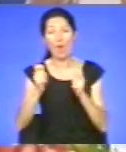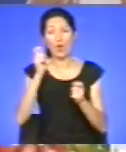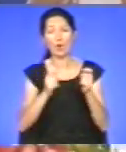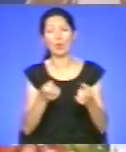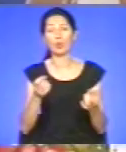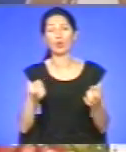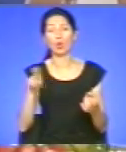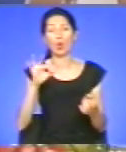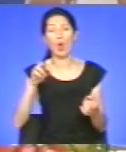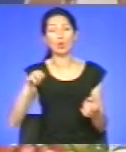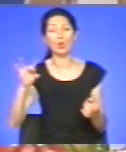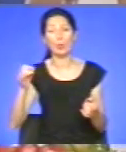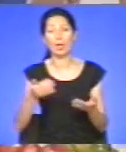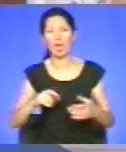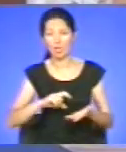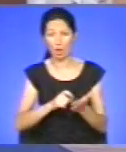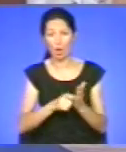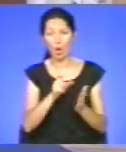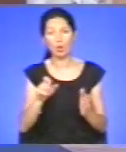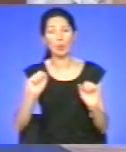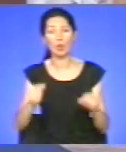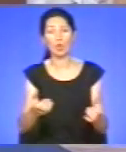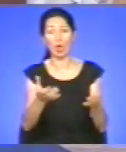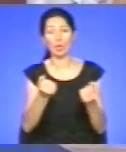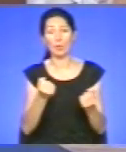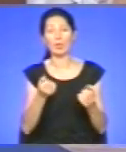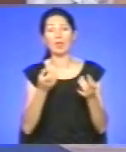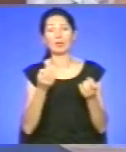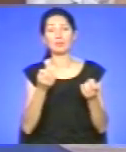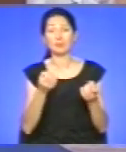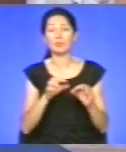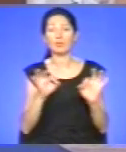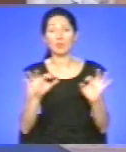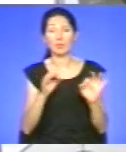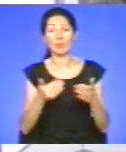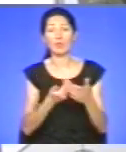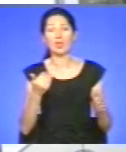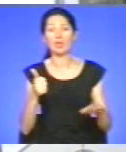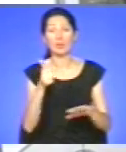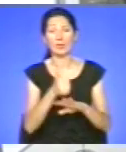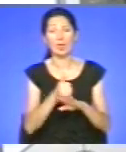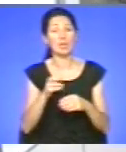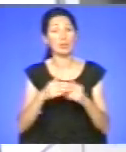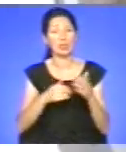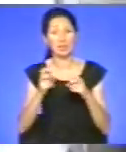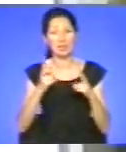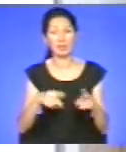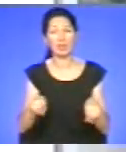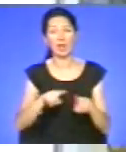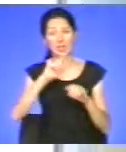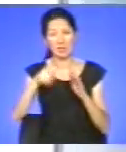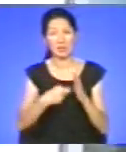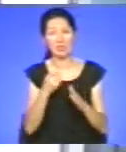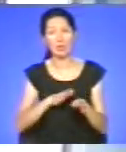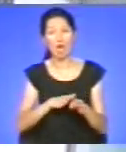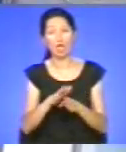українці зможуть отримати необхідну інформацію від фахівців профільних структур. Та детальніше дізнатися про реалізацію соціальної ініціативи